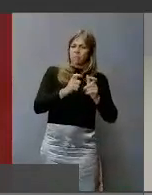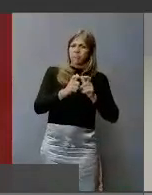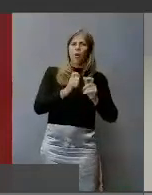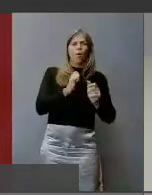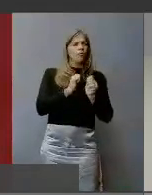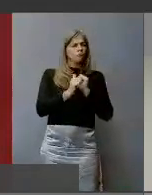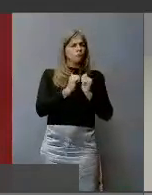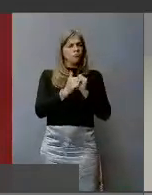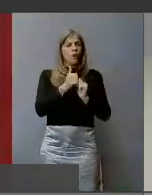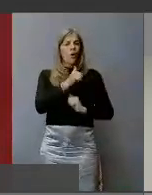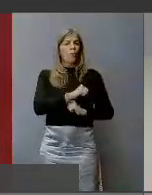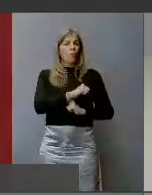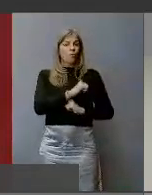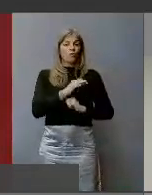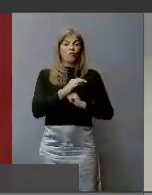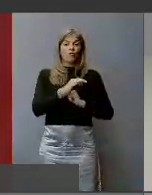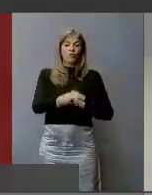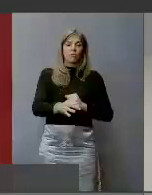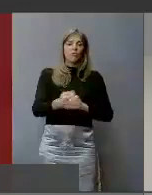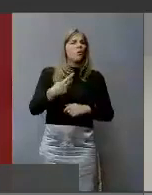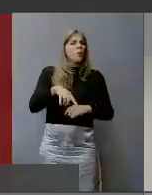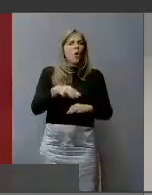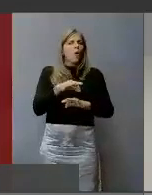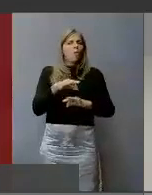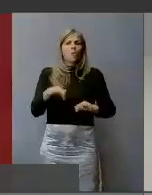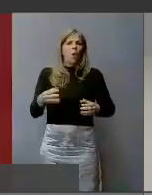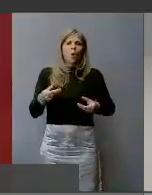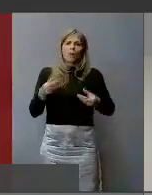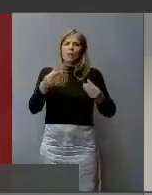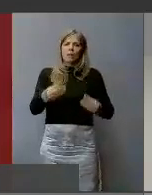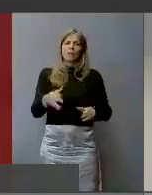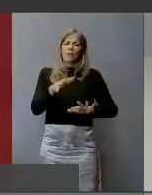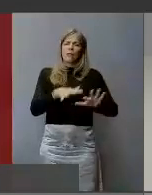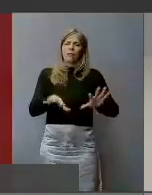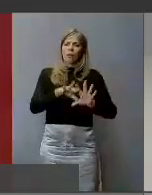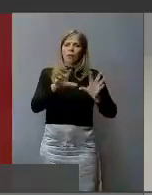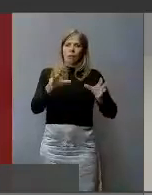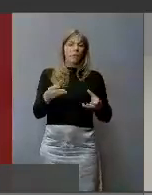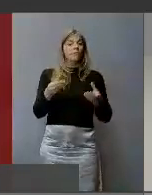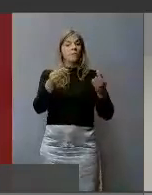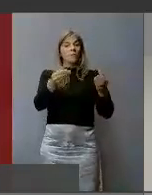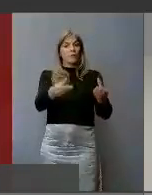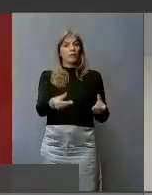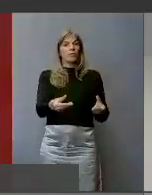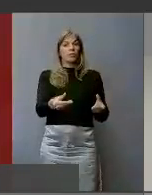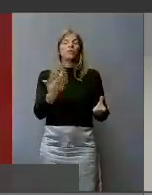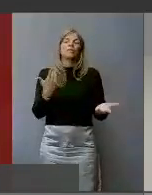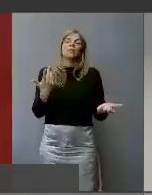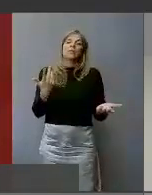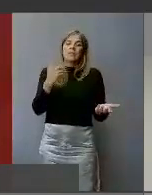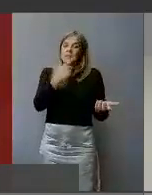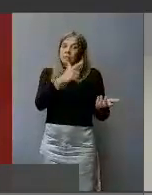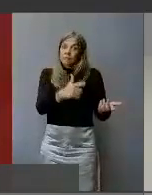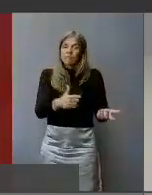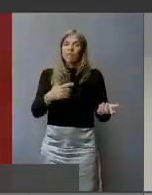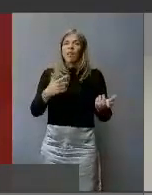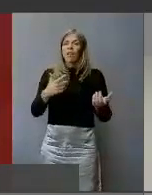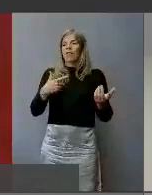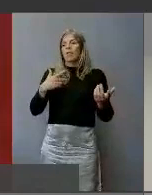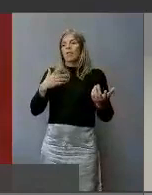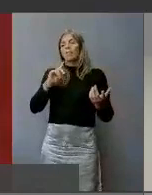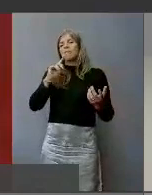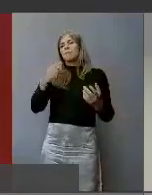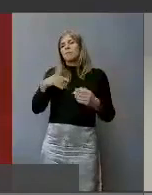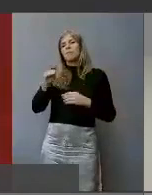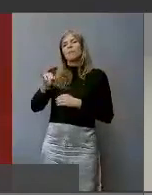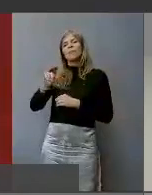noi siamo come dire sempre pronti a dare tutte le informazioni ma diremo ai reti comunque di pagare se